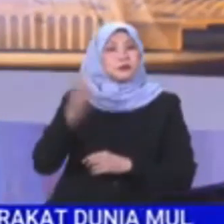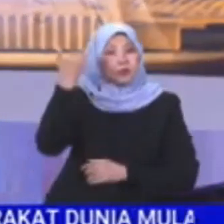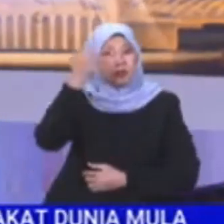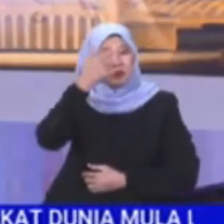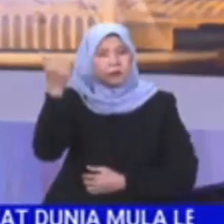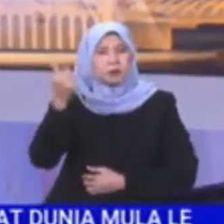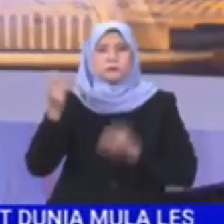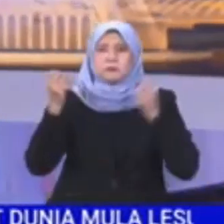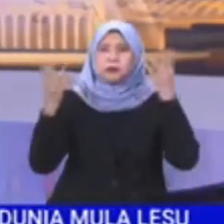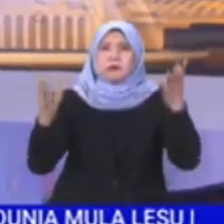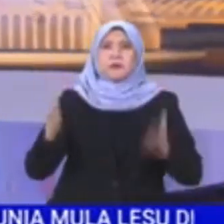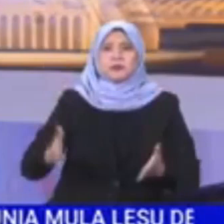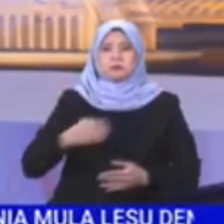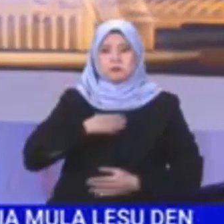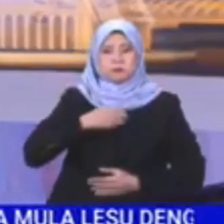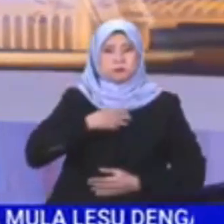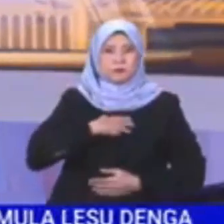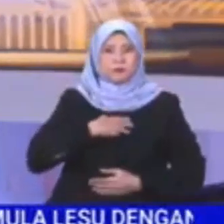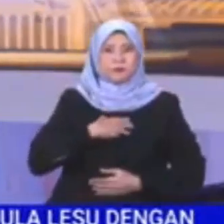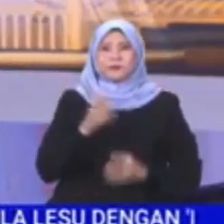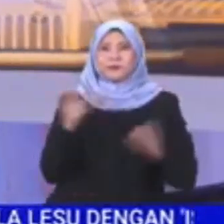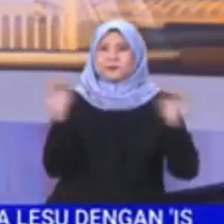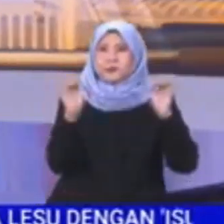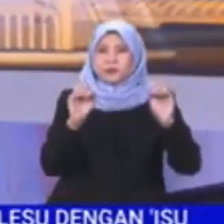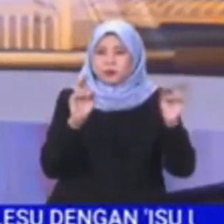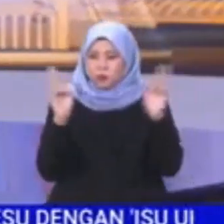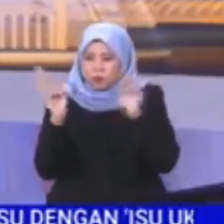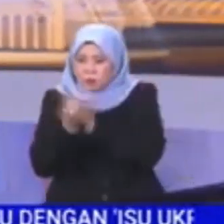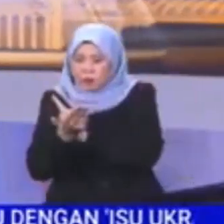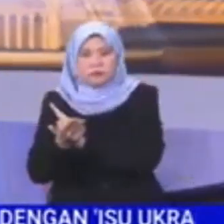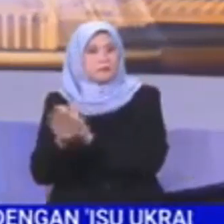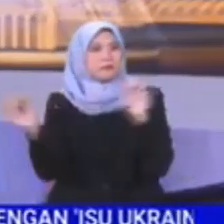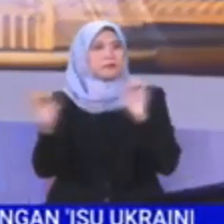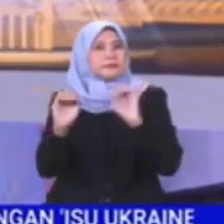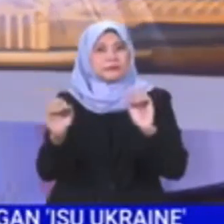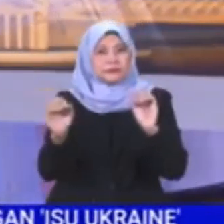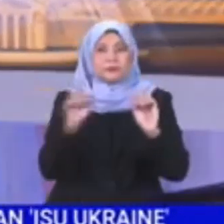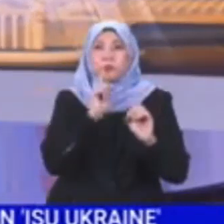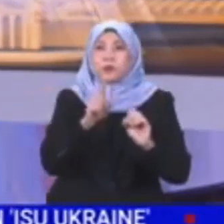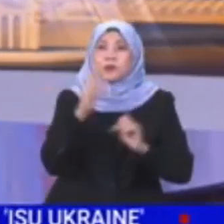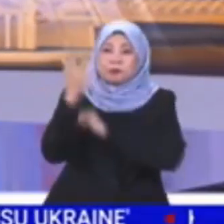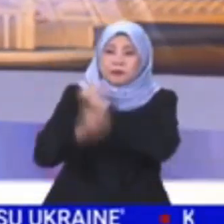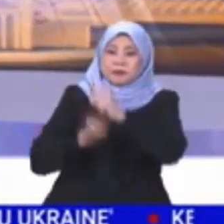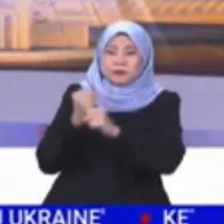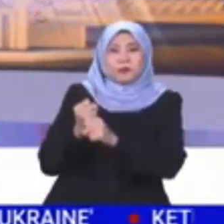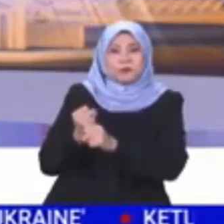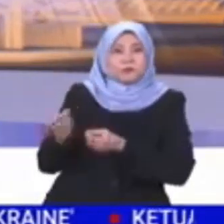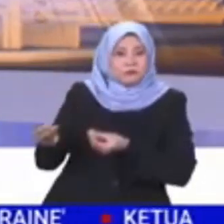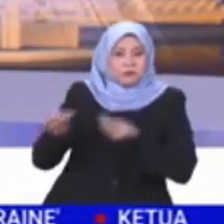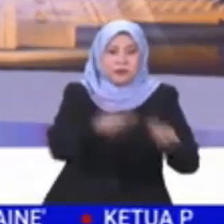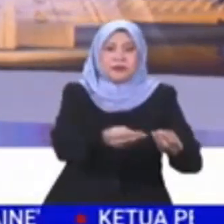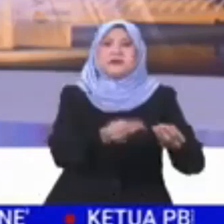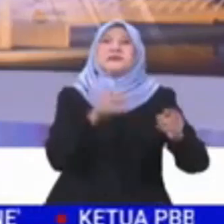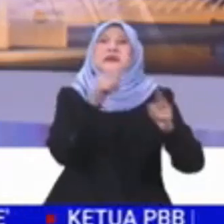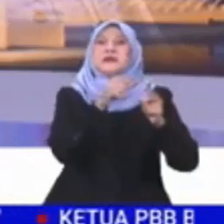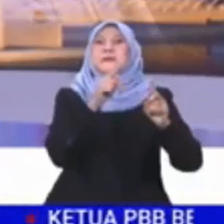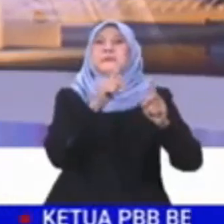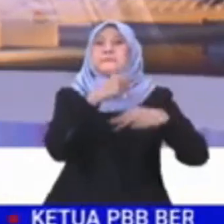kira rungutan masyarakat yang mendakwa tiada perubahan dilakukan biarpun telah 5 tahun diserahkan kepada pemaju.